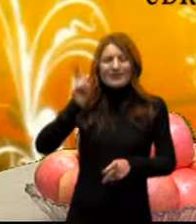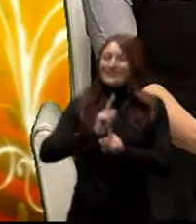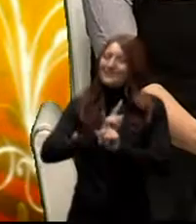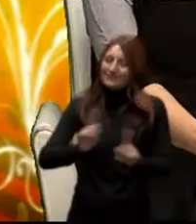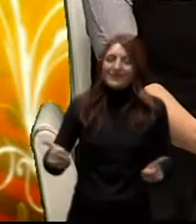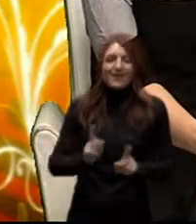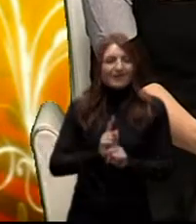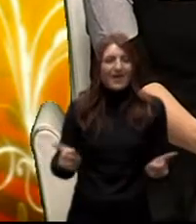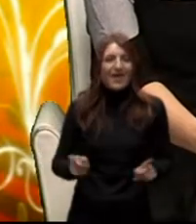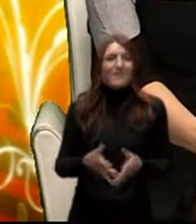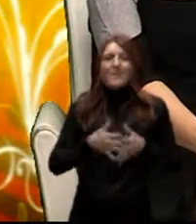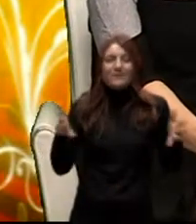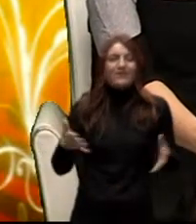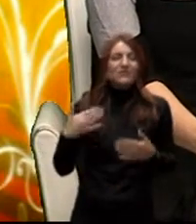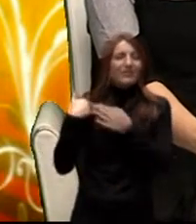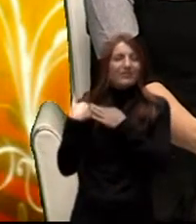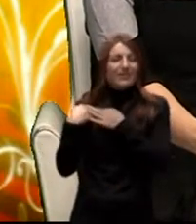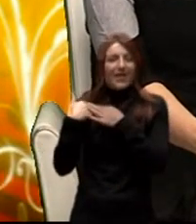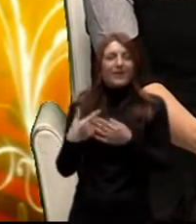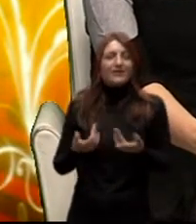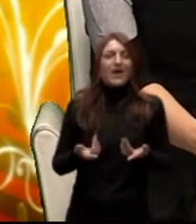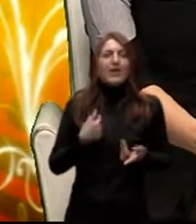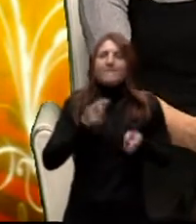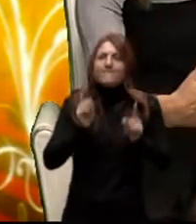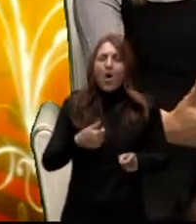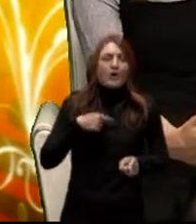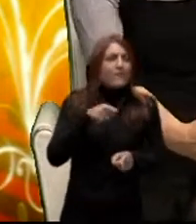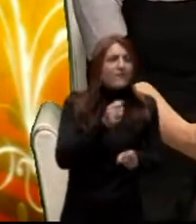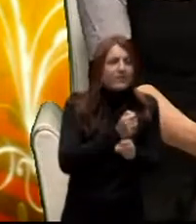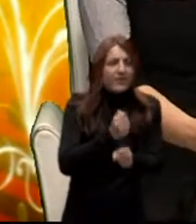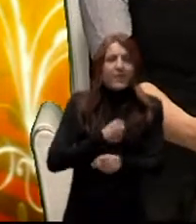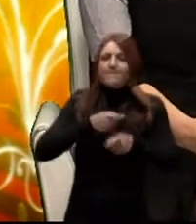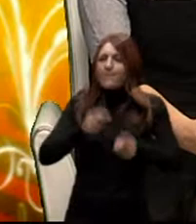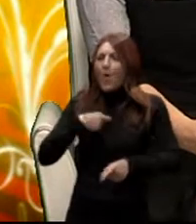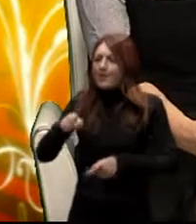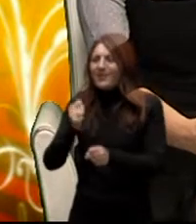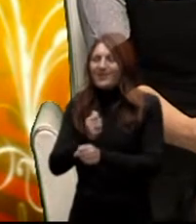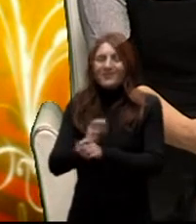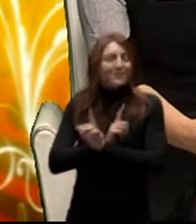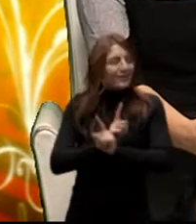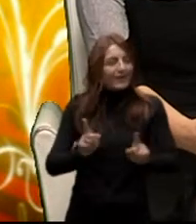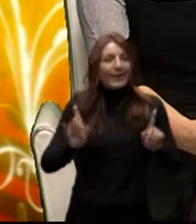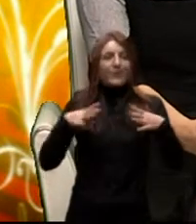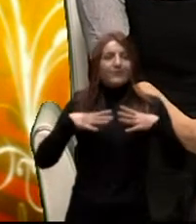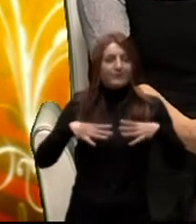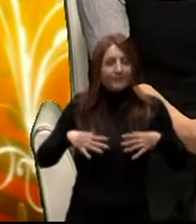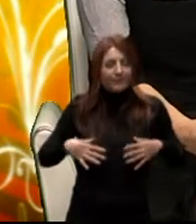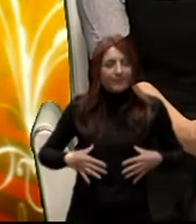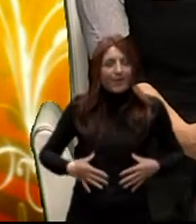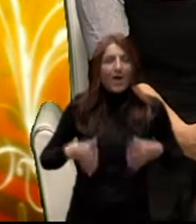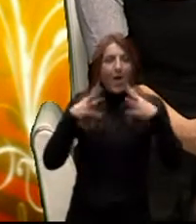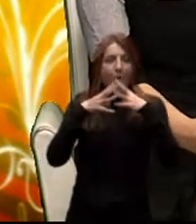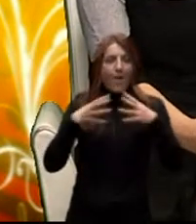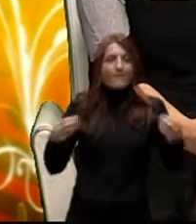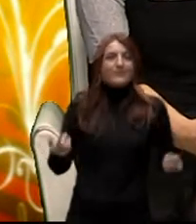zabrinuti, opterećeni, znači tu su jedine. Sve moramo stići. Onako se već neko sam ne sjeti, znači kako zapravo se opustiti, kako